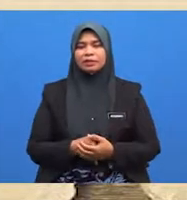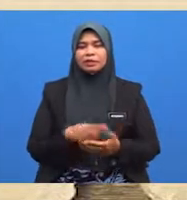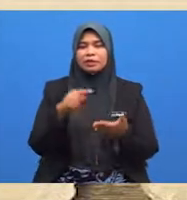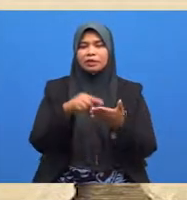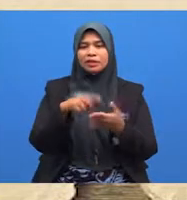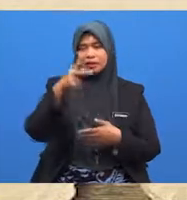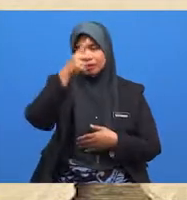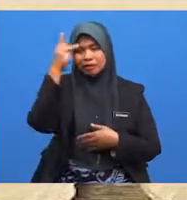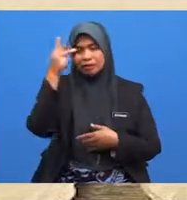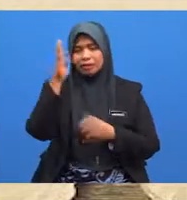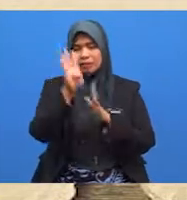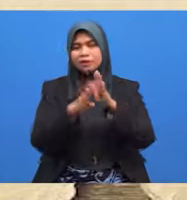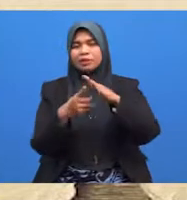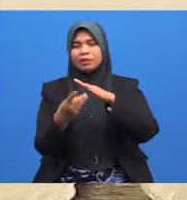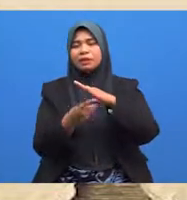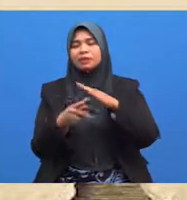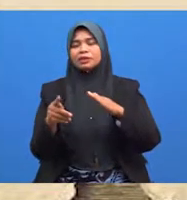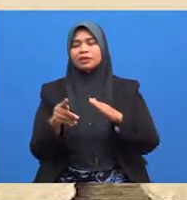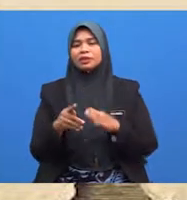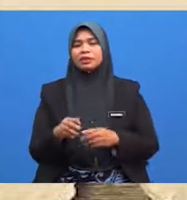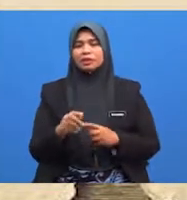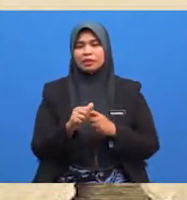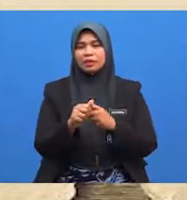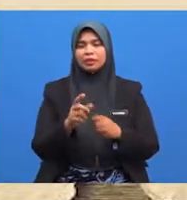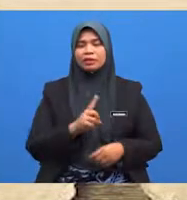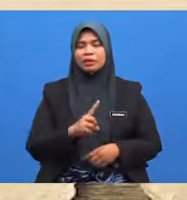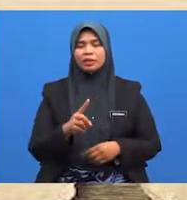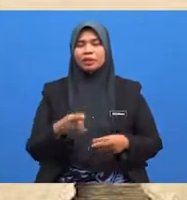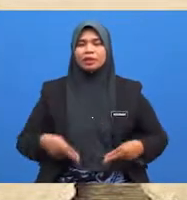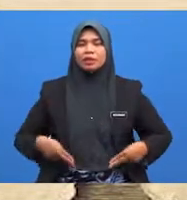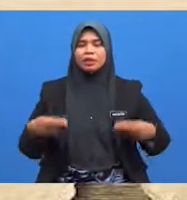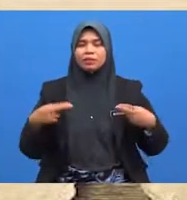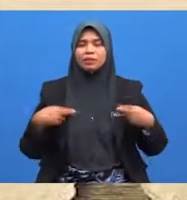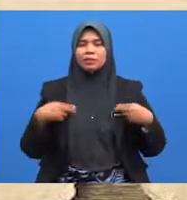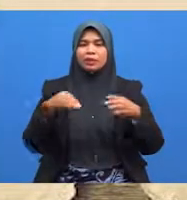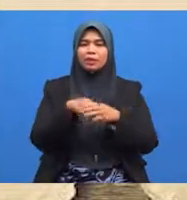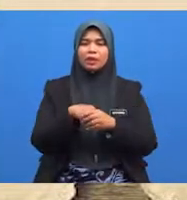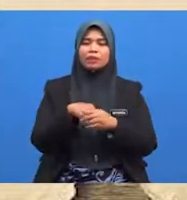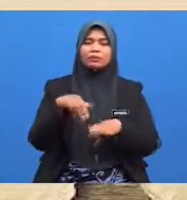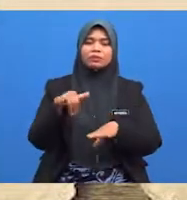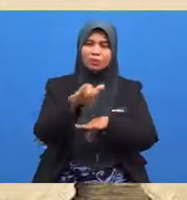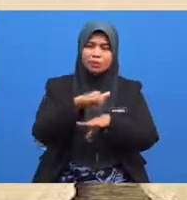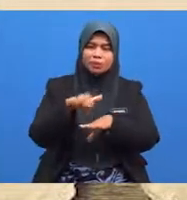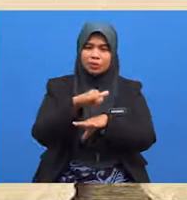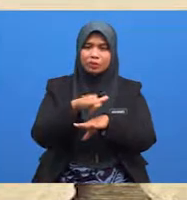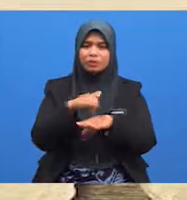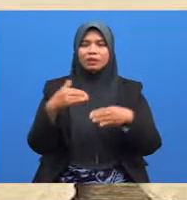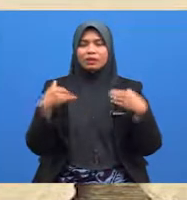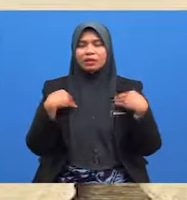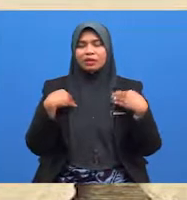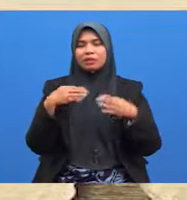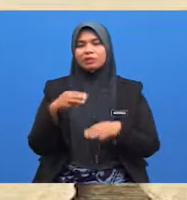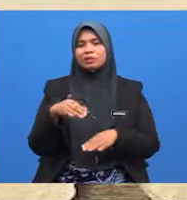kerana berdasarkan perspektif Islam, kehidupan di dalam syurga mengandungi sungai-sungai yang